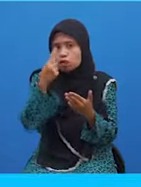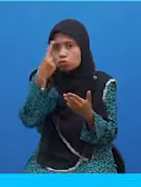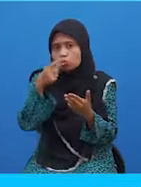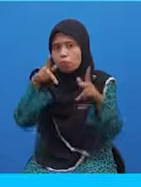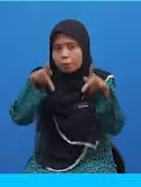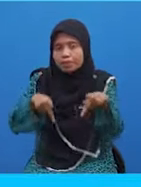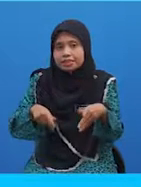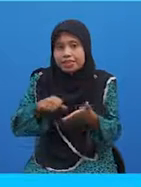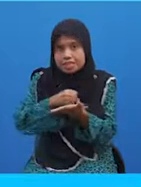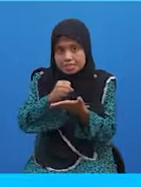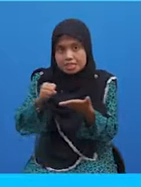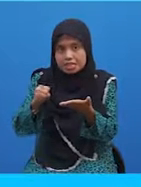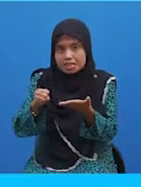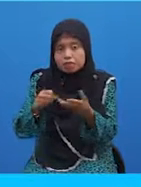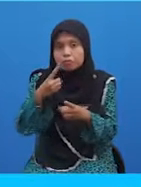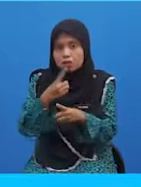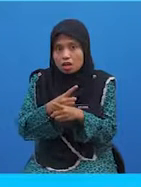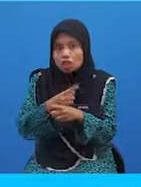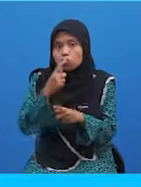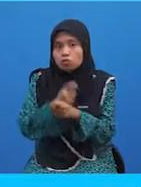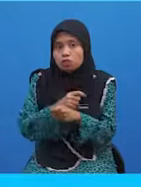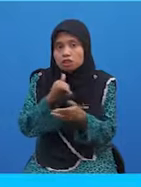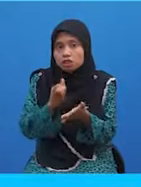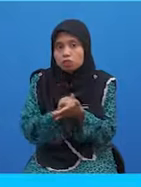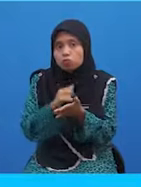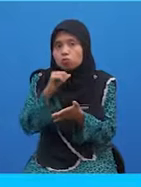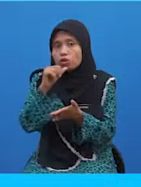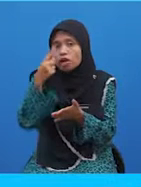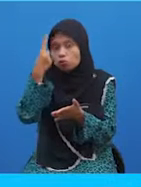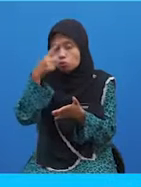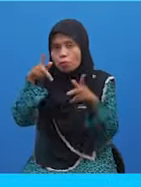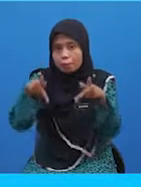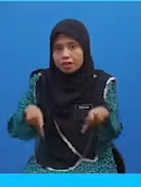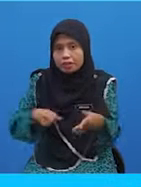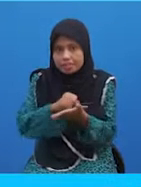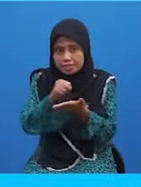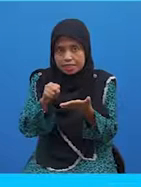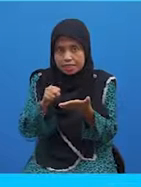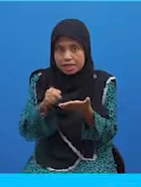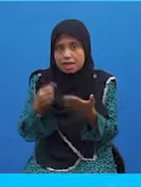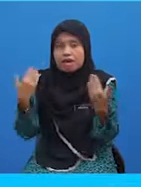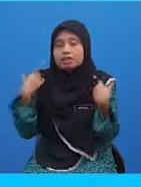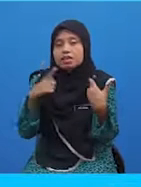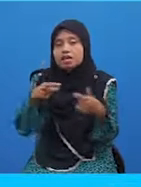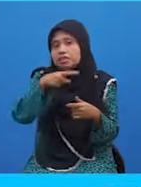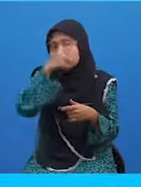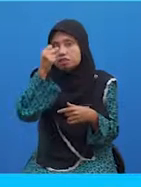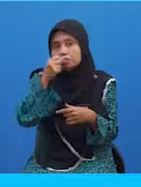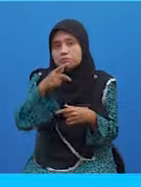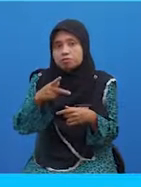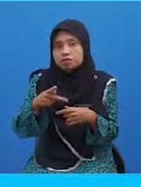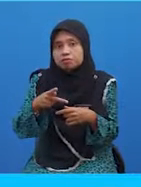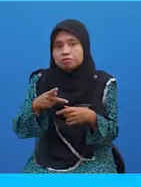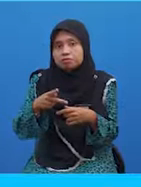seni. Pembetulan ayat, tugasan itu bukan untuk pelajar seni. Adalah dimaklumkan